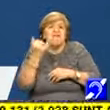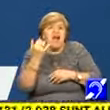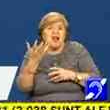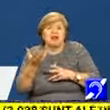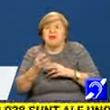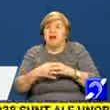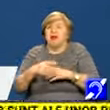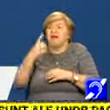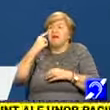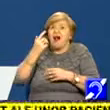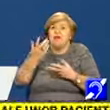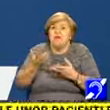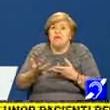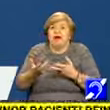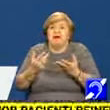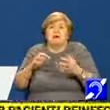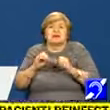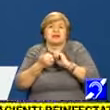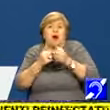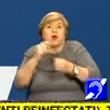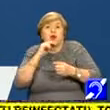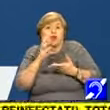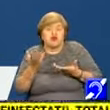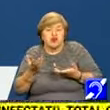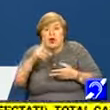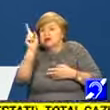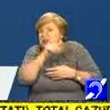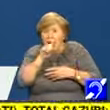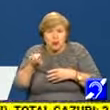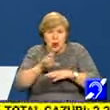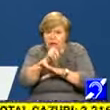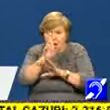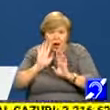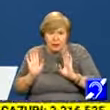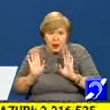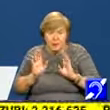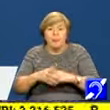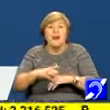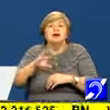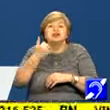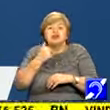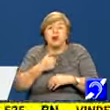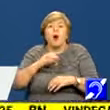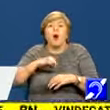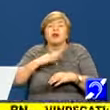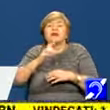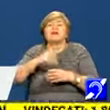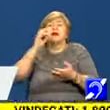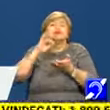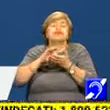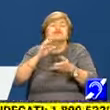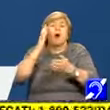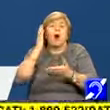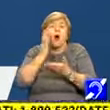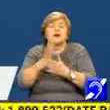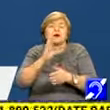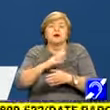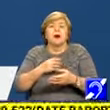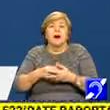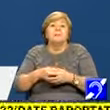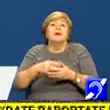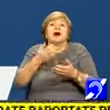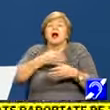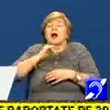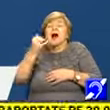sub incidență de cod galben sau roșu. Și o să fie o regulă generală care